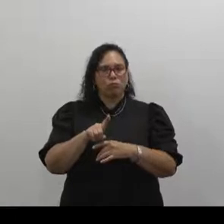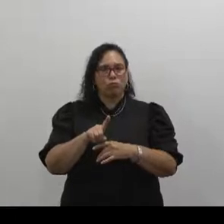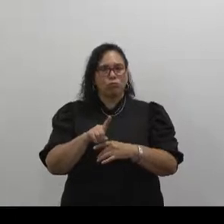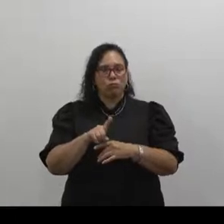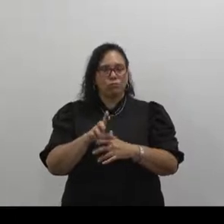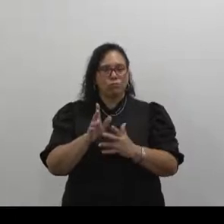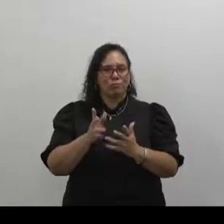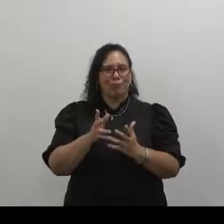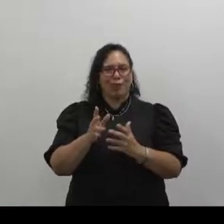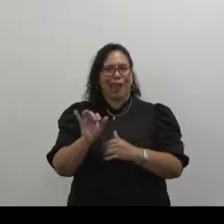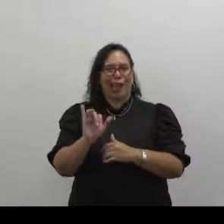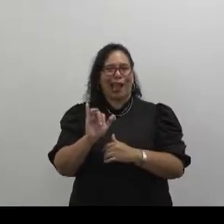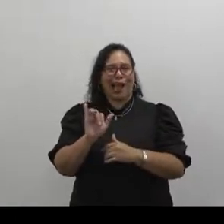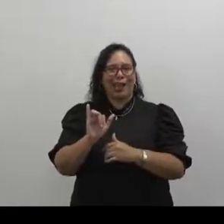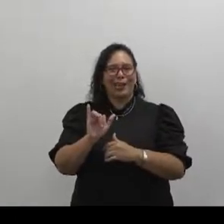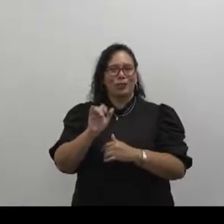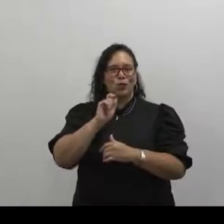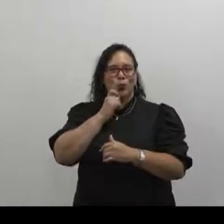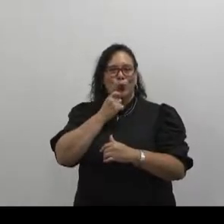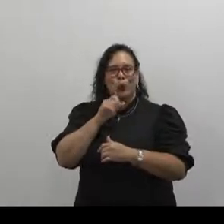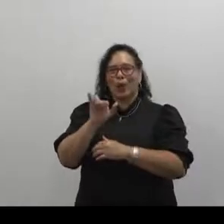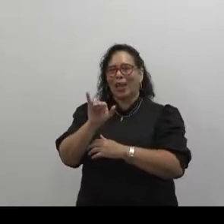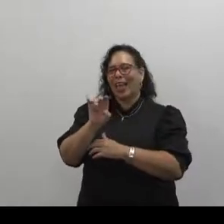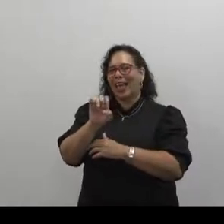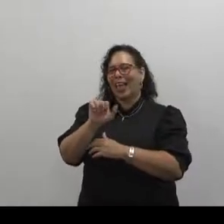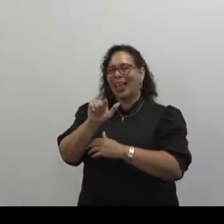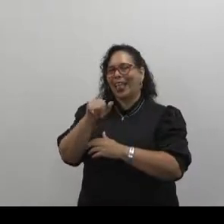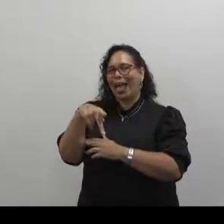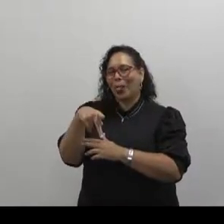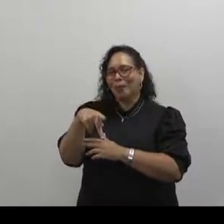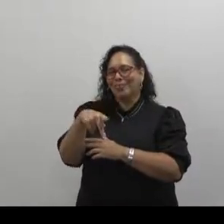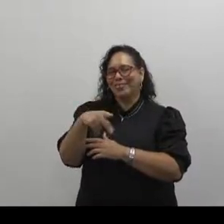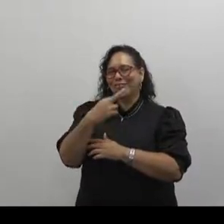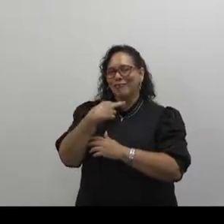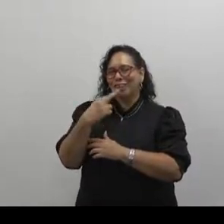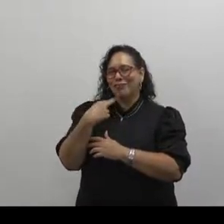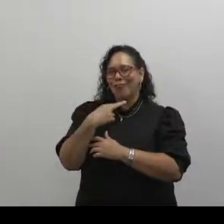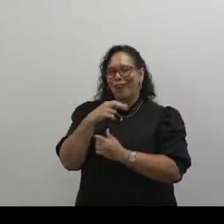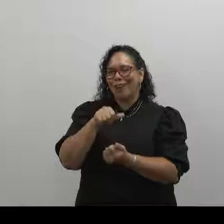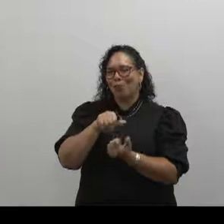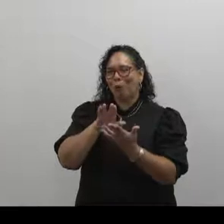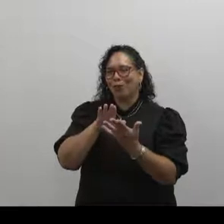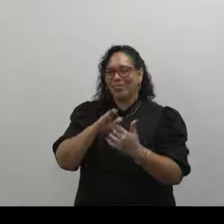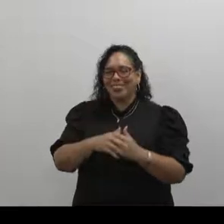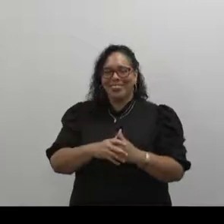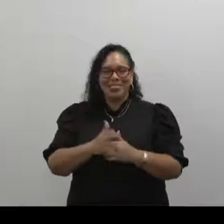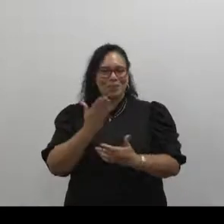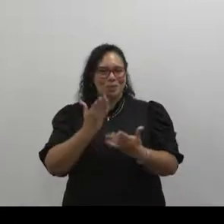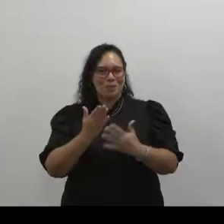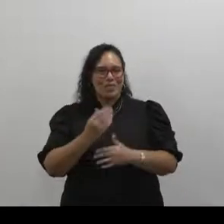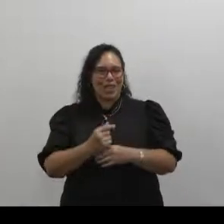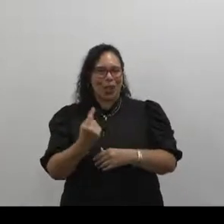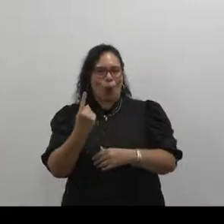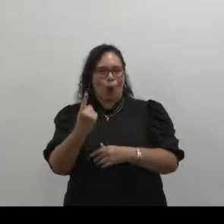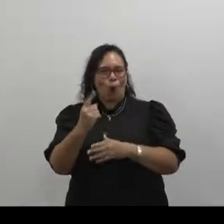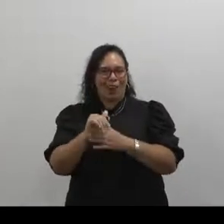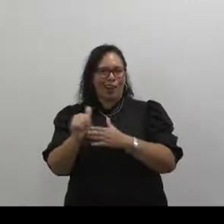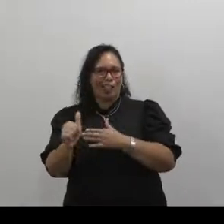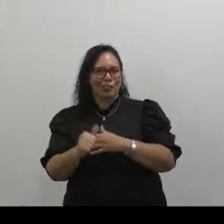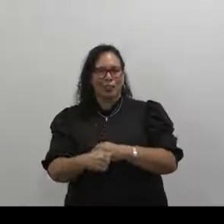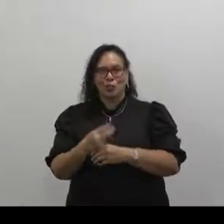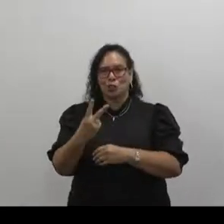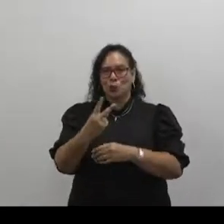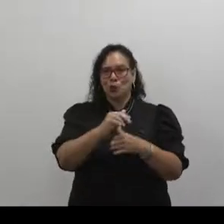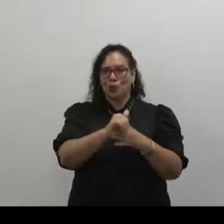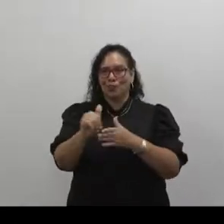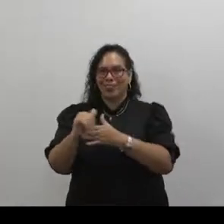kế bàn chứ thơ bàn này đây thà thơ là biệp buồn dèo bớt á là cái đạp vần tụ á á tại dương thơ mà la